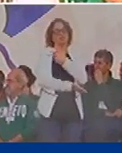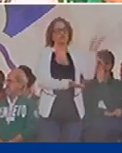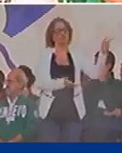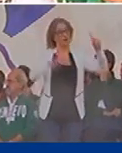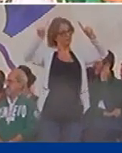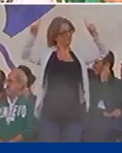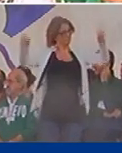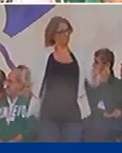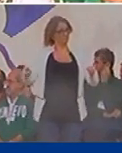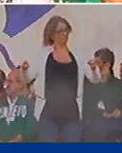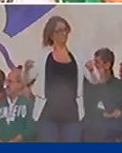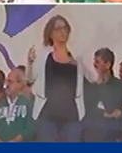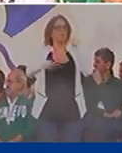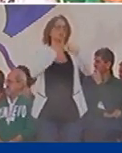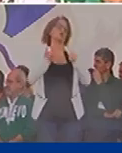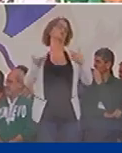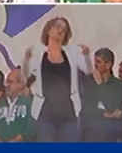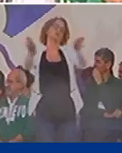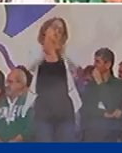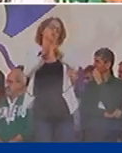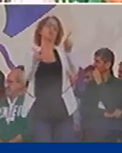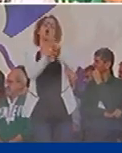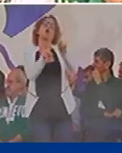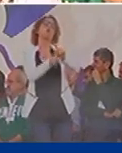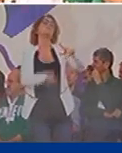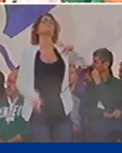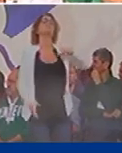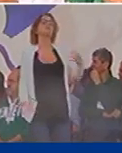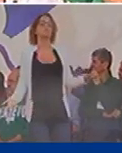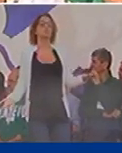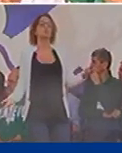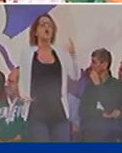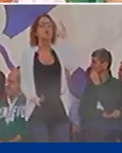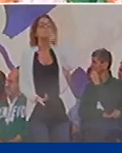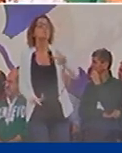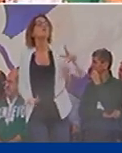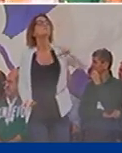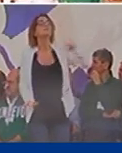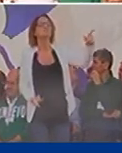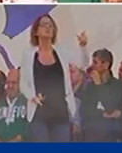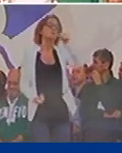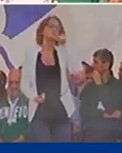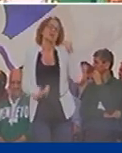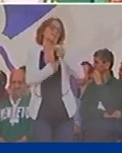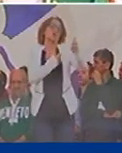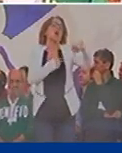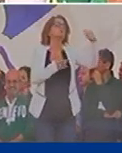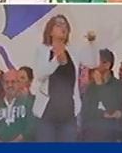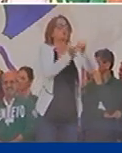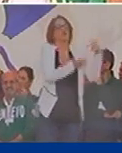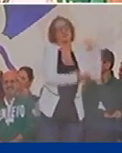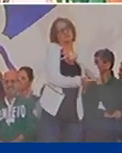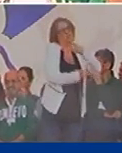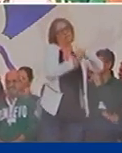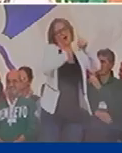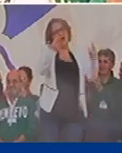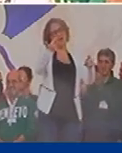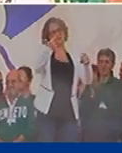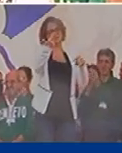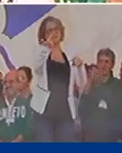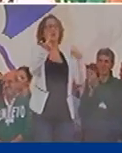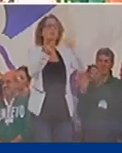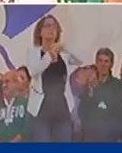la parentesi che andiamo a chiudere come le prefetture perché non servono un cazzo neanche i centri sociali e questo è un impegno